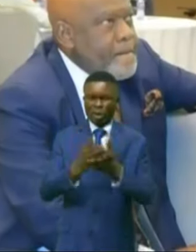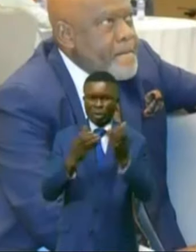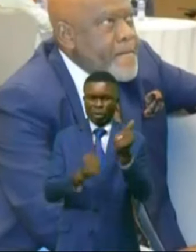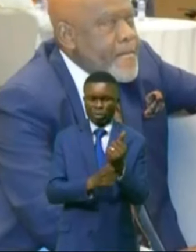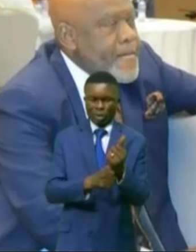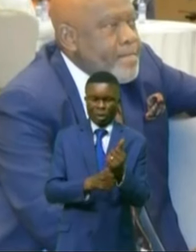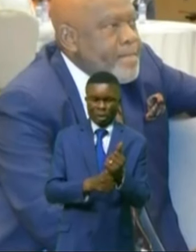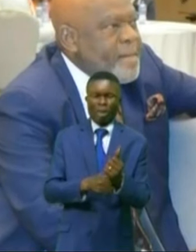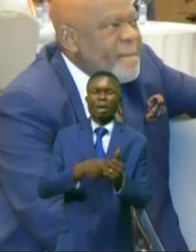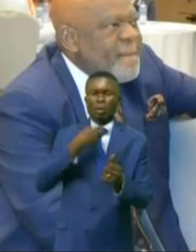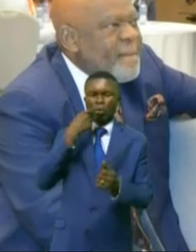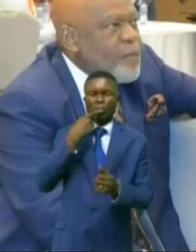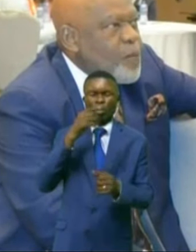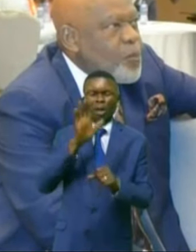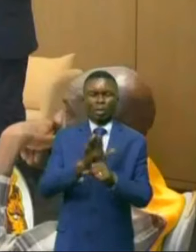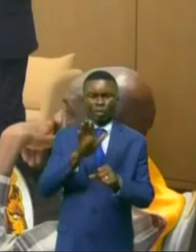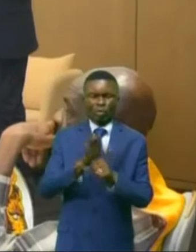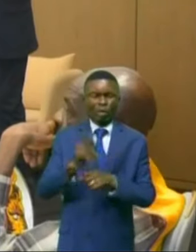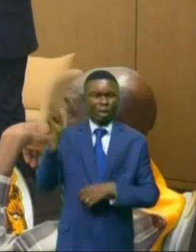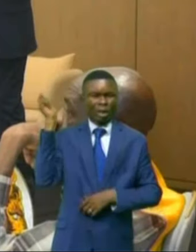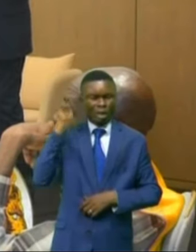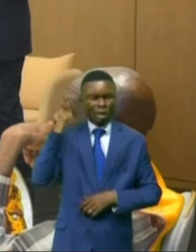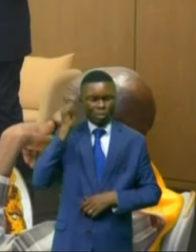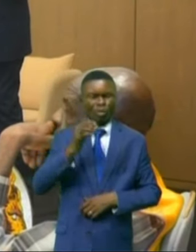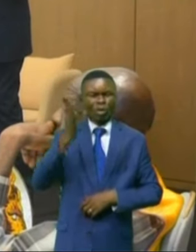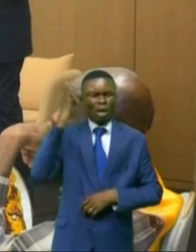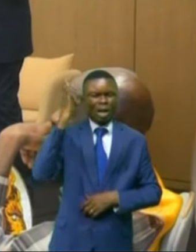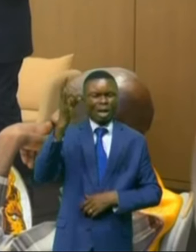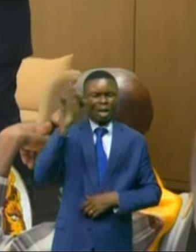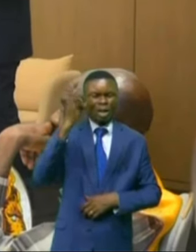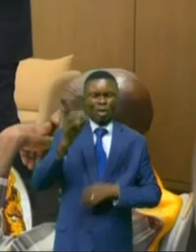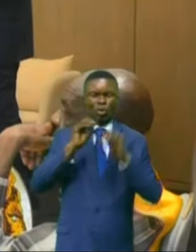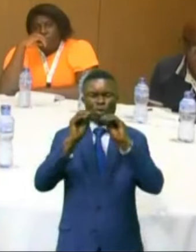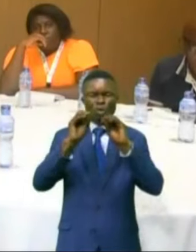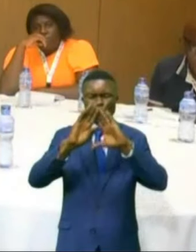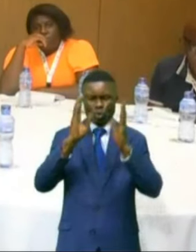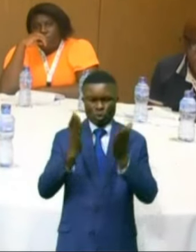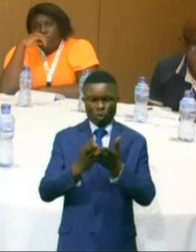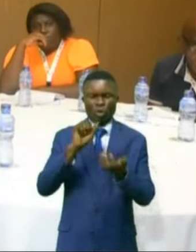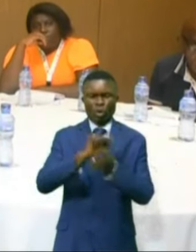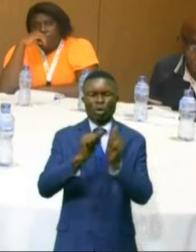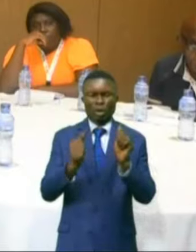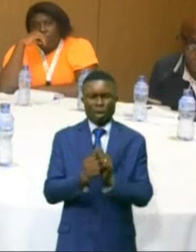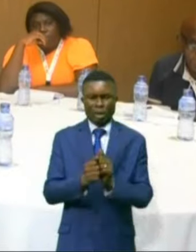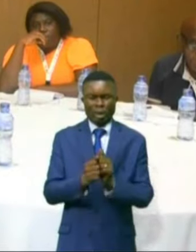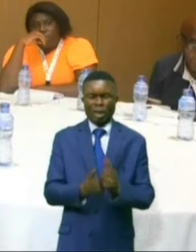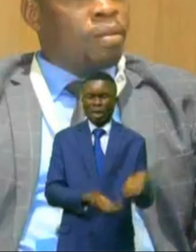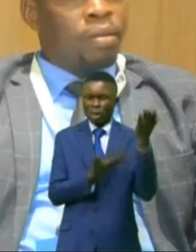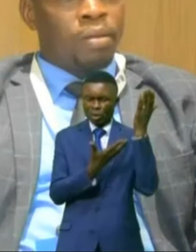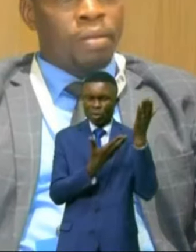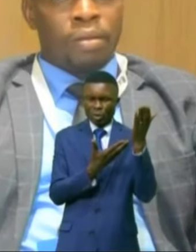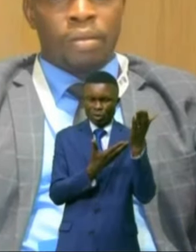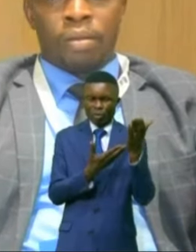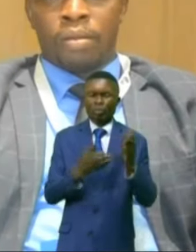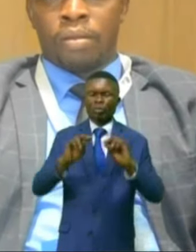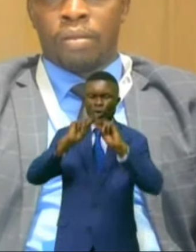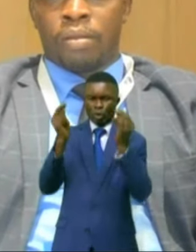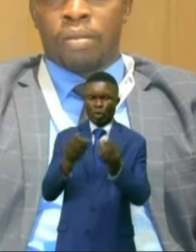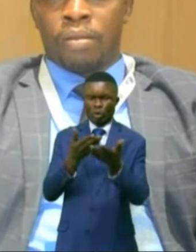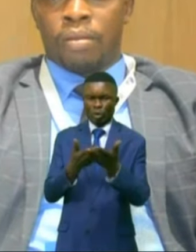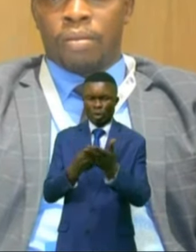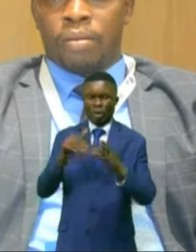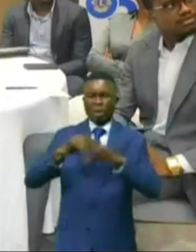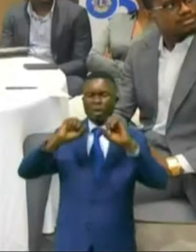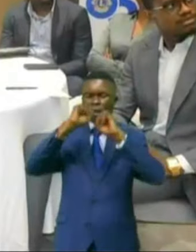une intervention magistrale du professeur Toussaint Chilombo-Sende autour de la thématique « L'impact du lionisme dans la